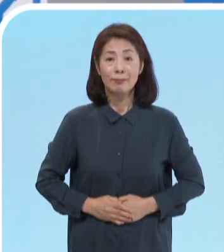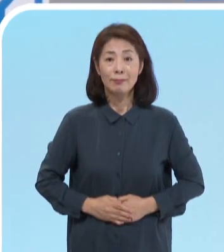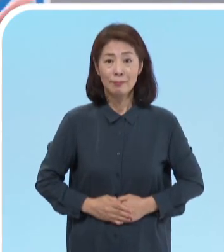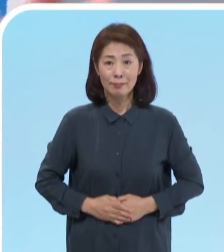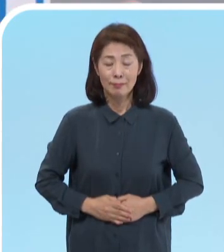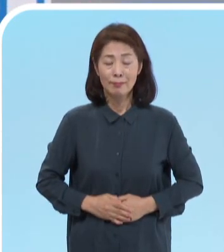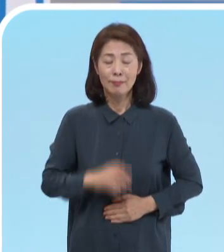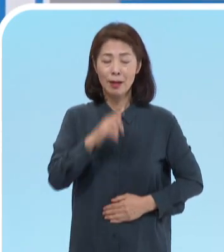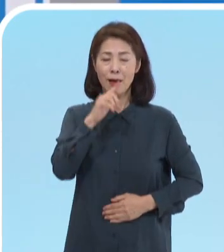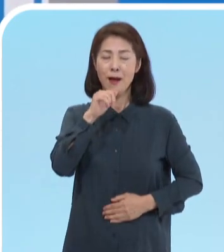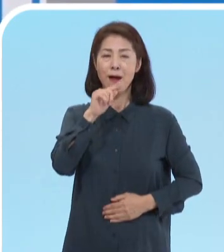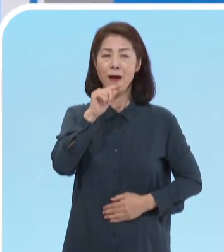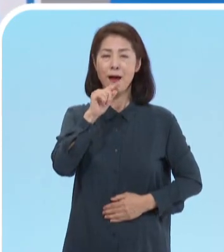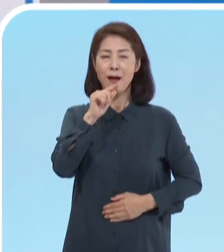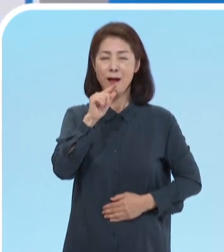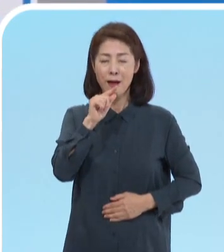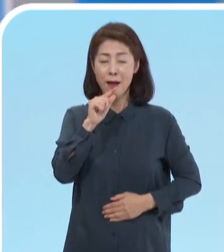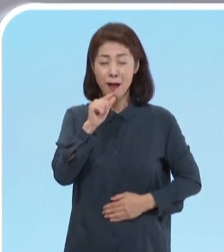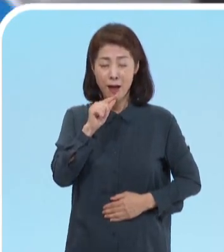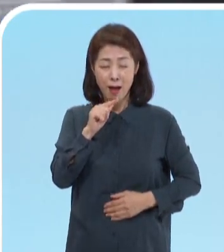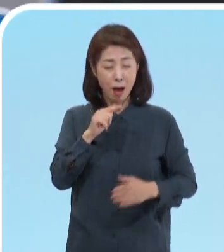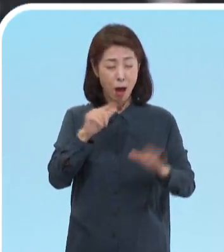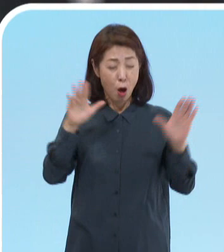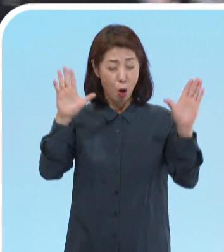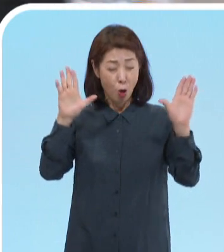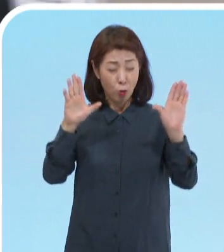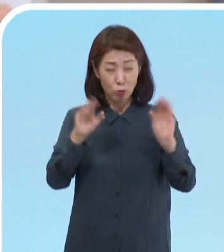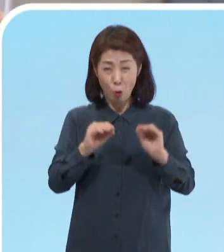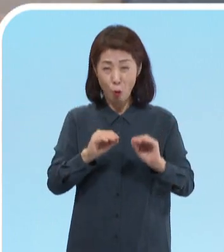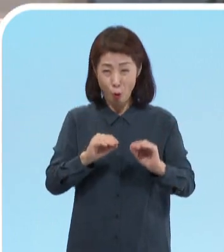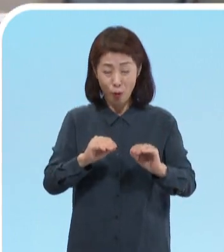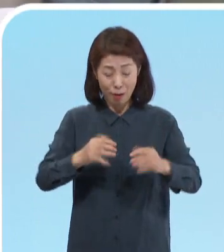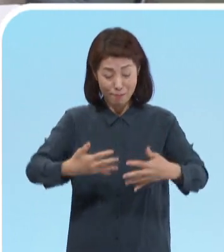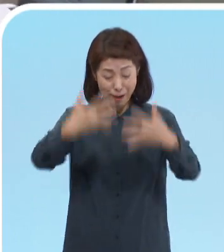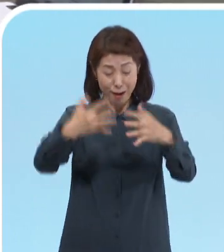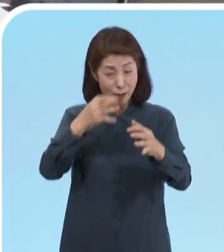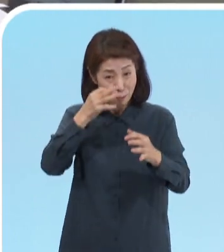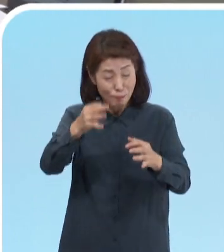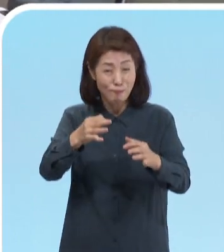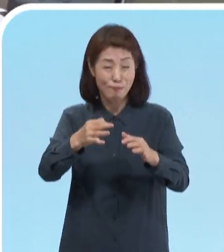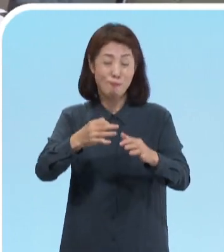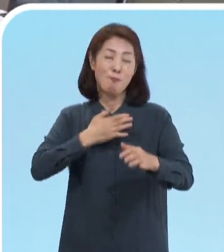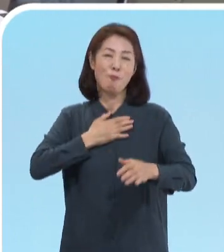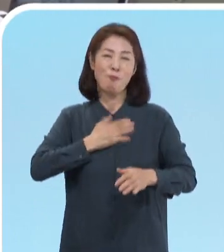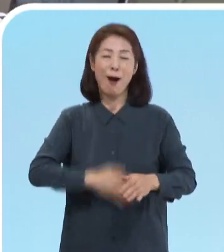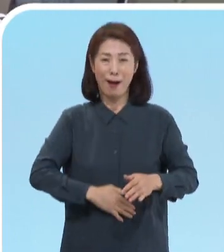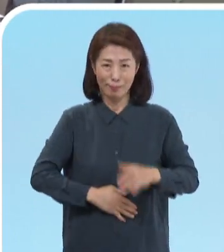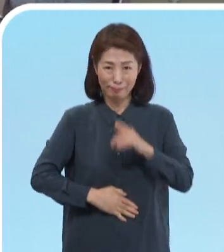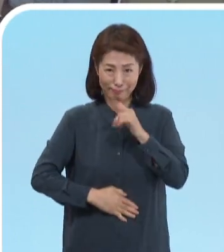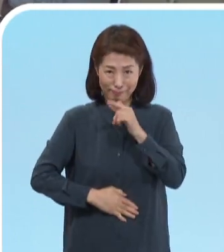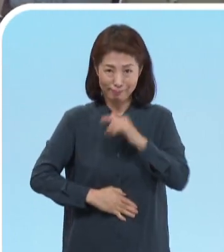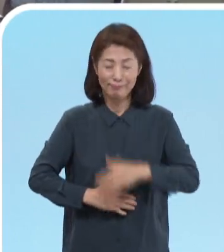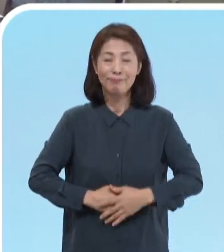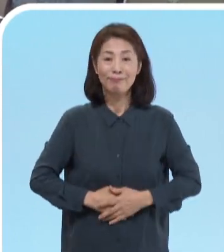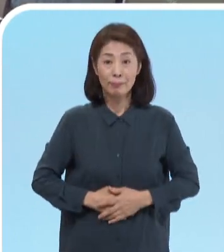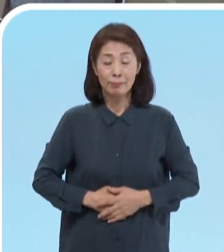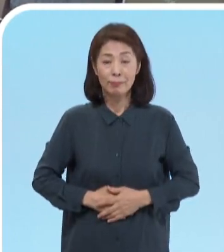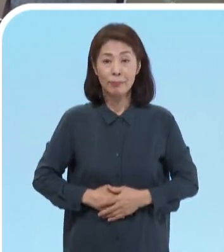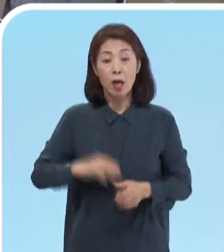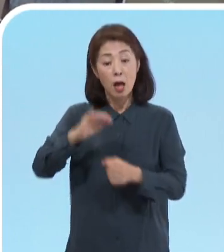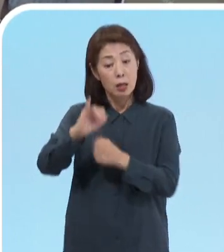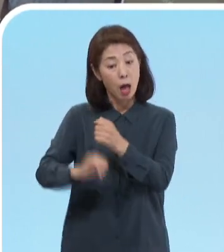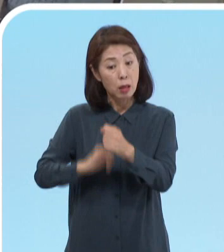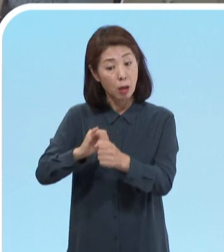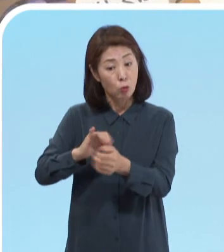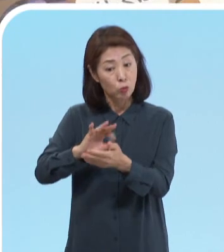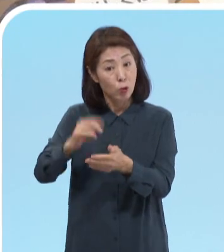これも全部ここに集約されてるんですね。 そうですね、 便利ですよね、うん、 インターネットが利用できない方にはこちらがあ